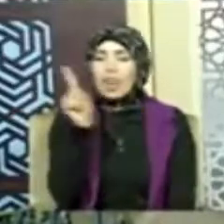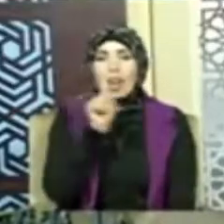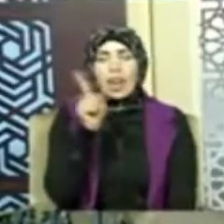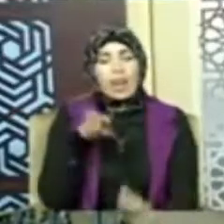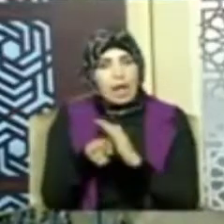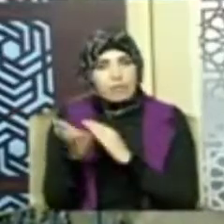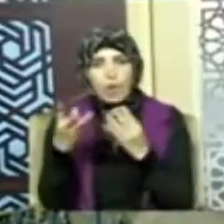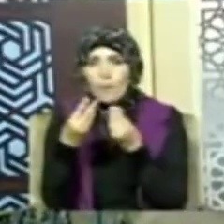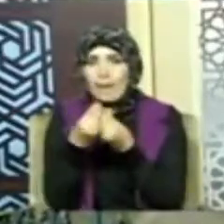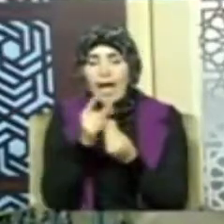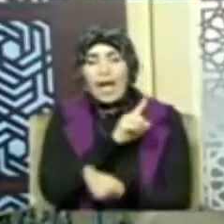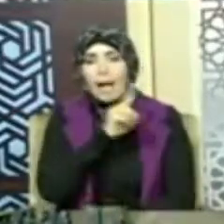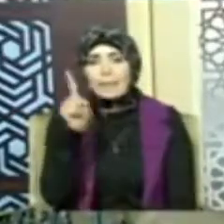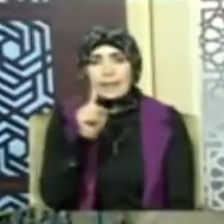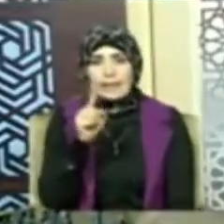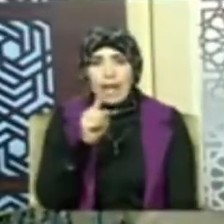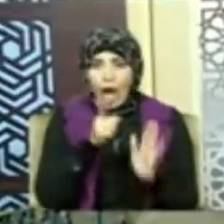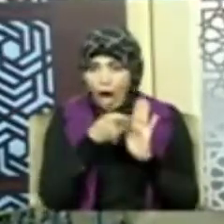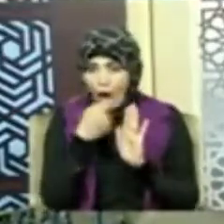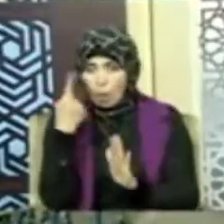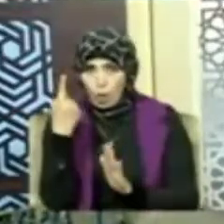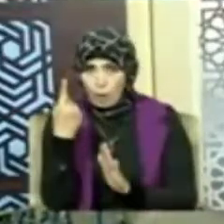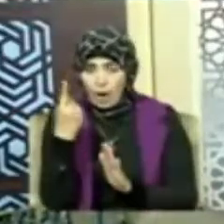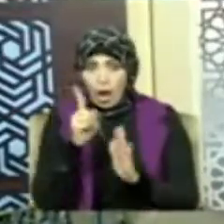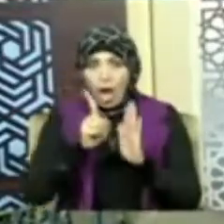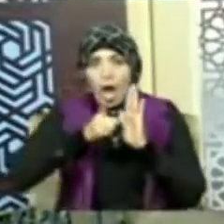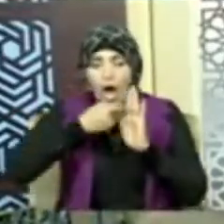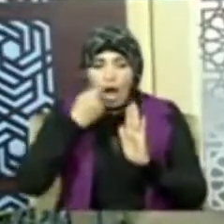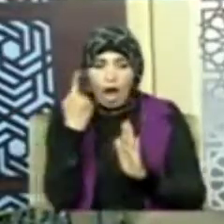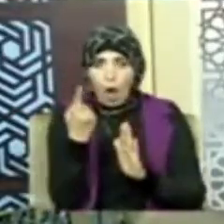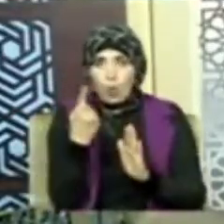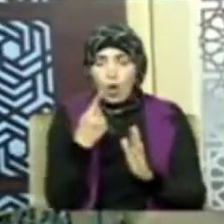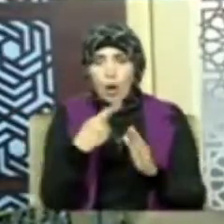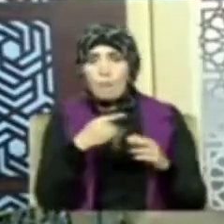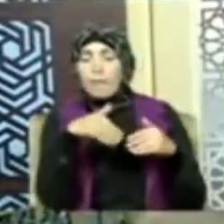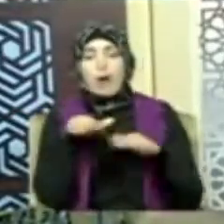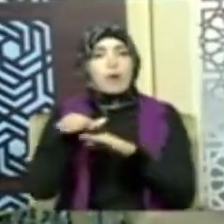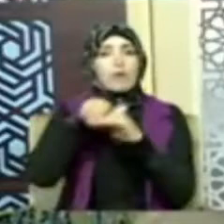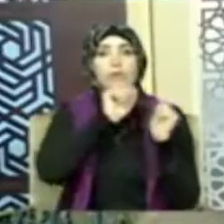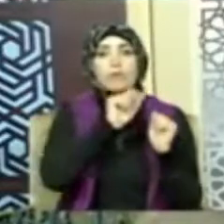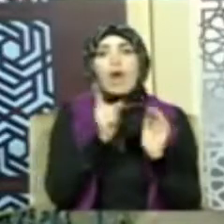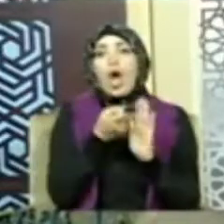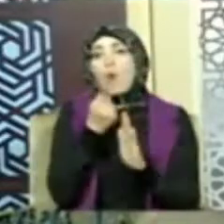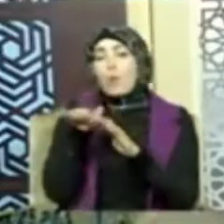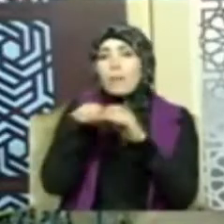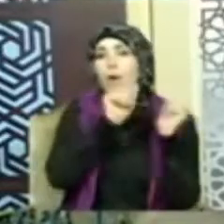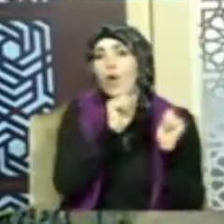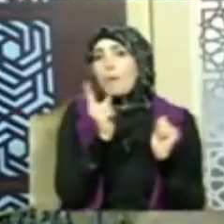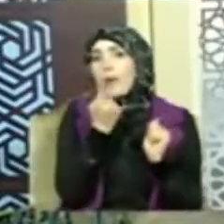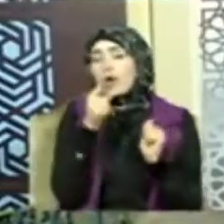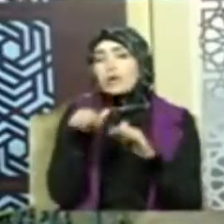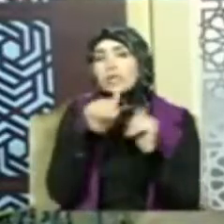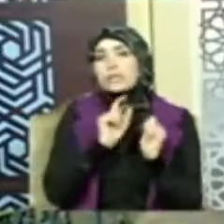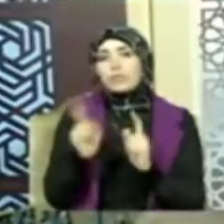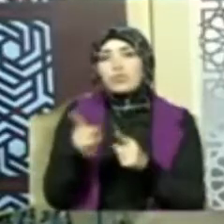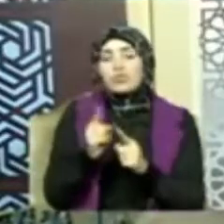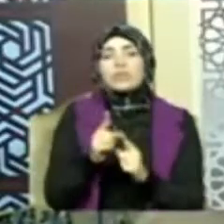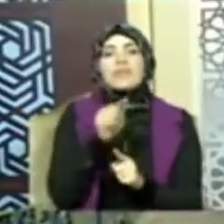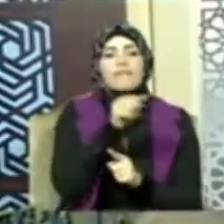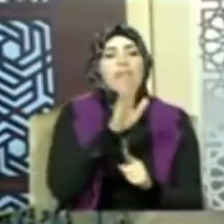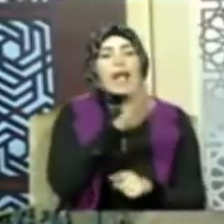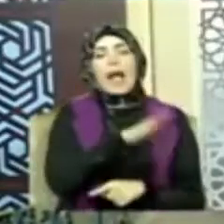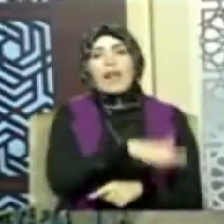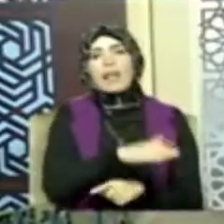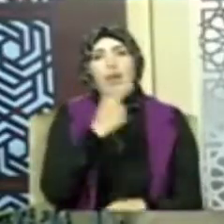تخرجوا معي أبدا ولن تقاتلوا معي عدوا، إنكم رضيتم بالقعود أول مرة فاقعدوا